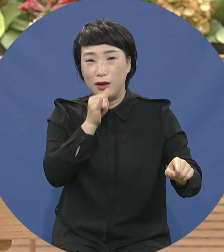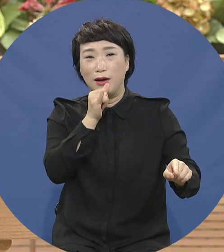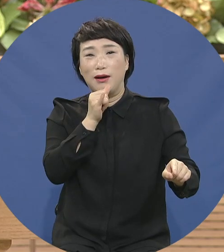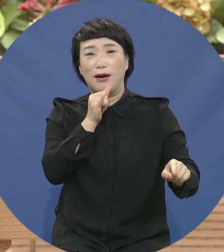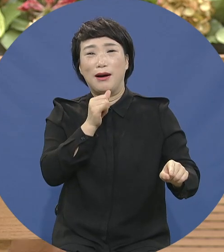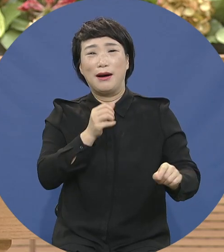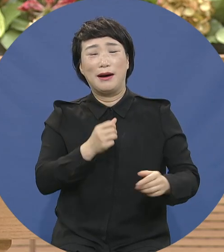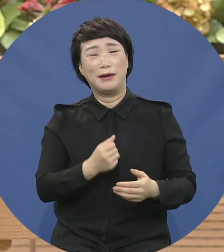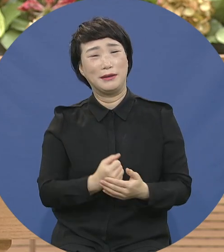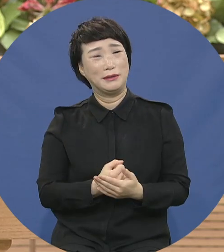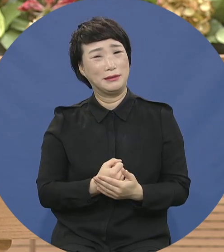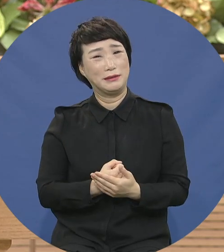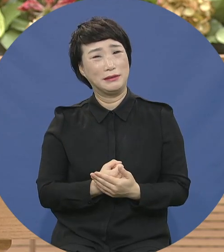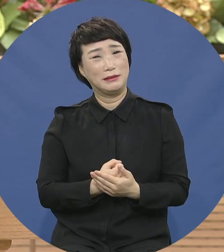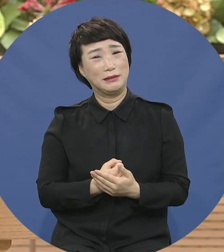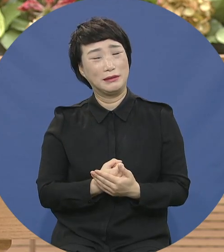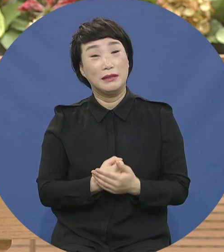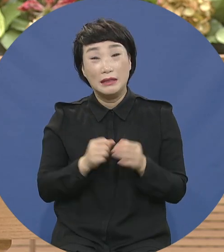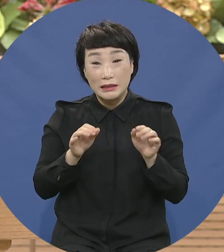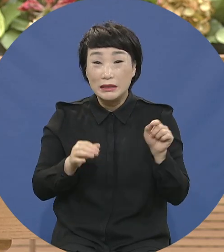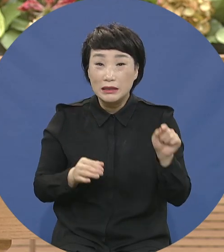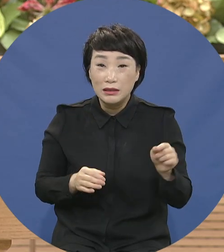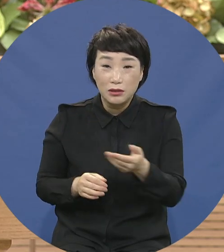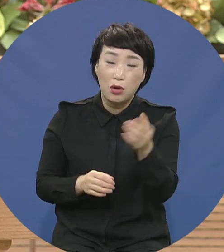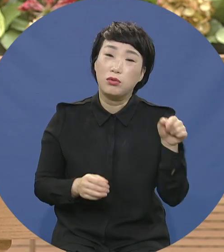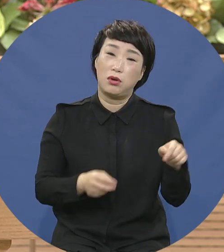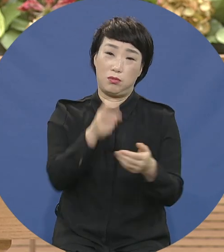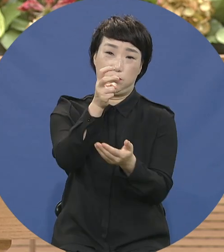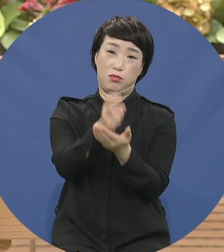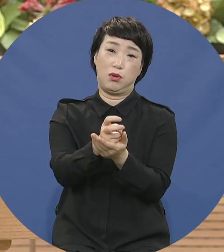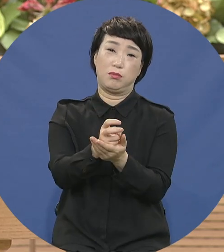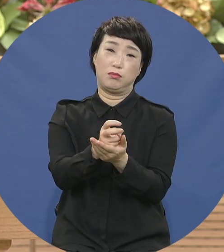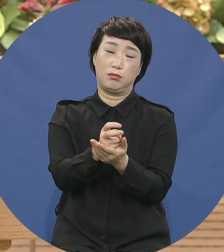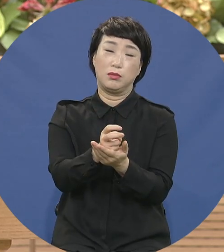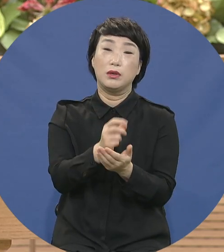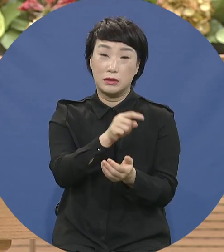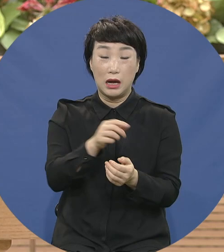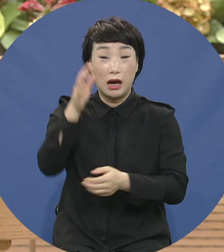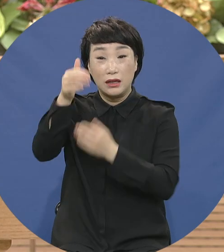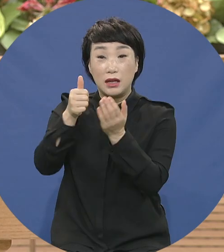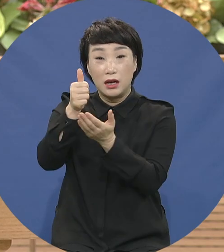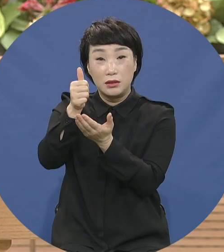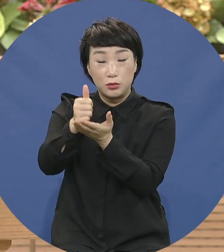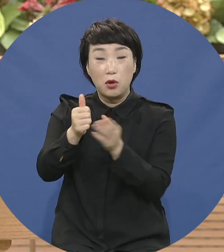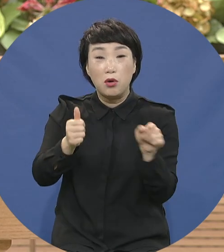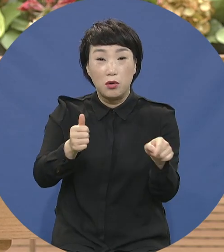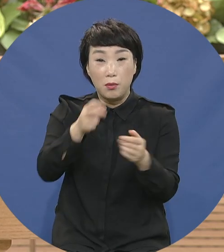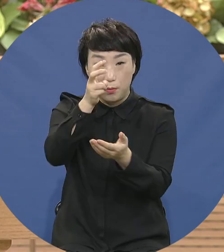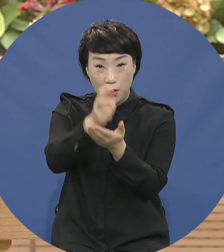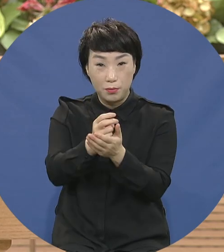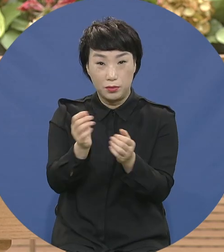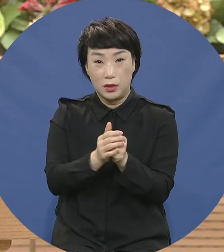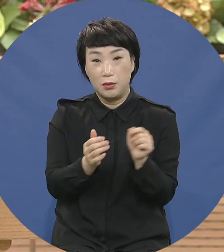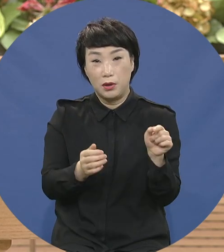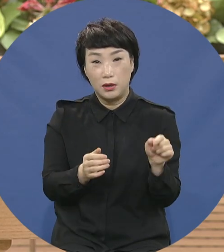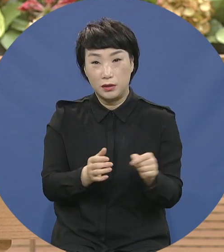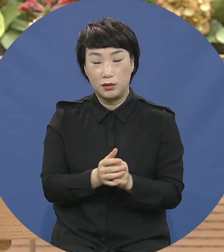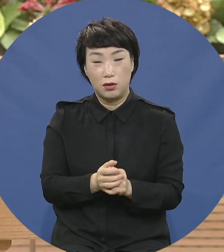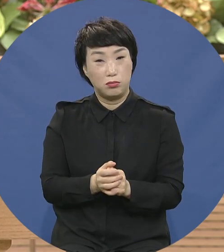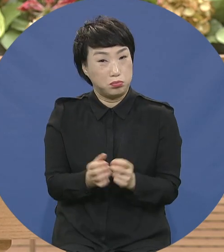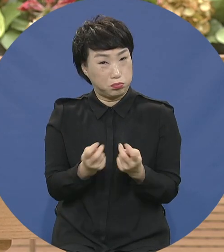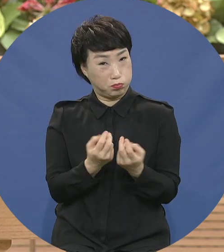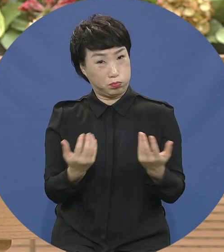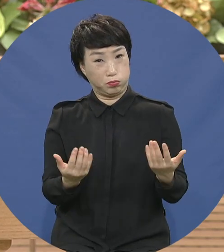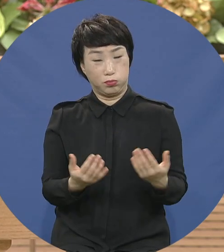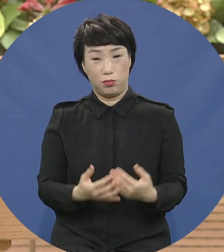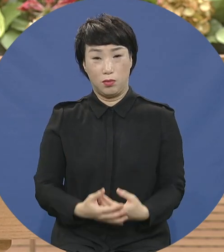고난 고통, 이건 법이에요. 하나님도 법이기 때문에 어쩔